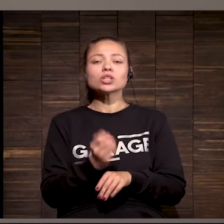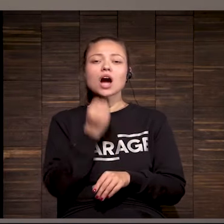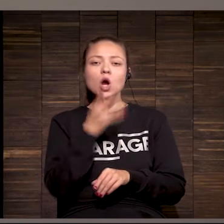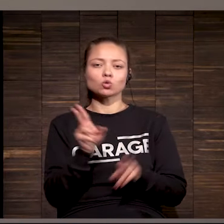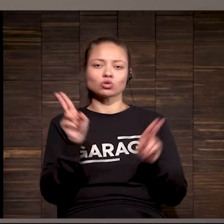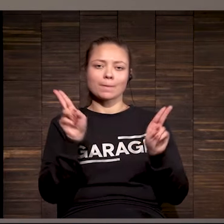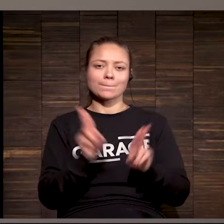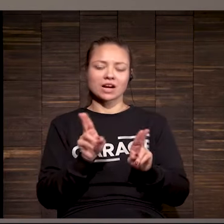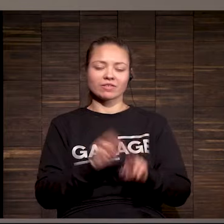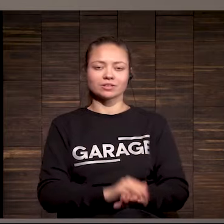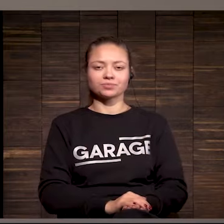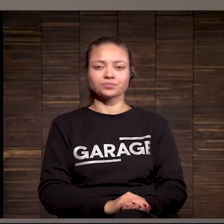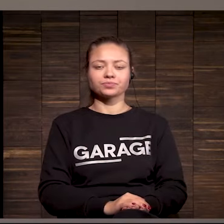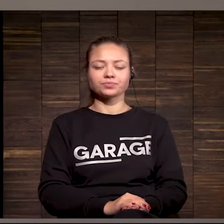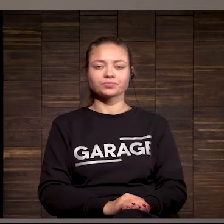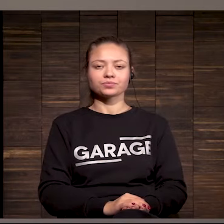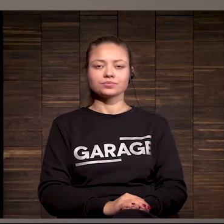правило